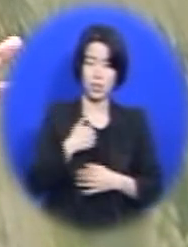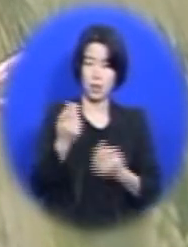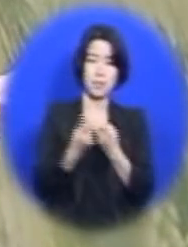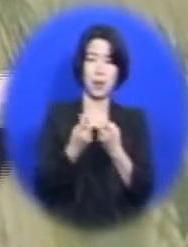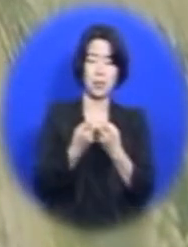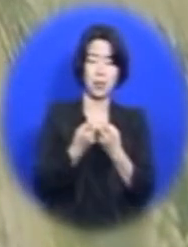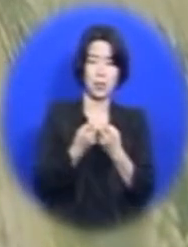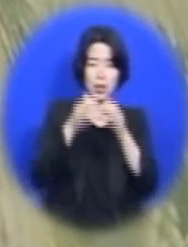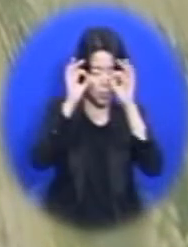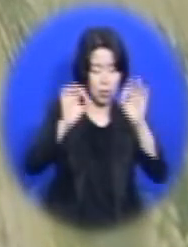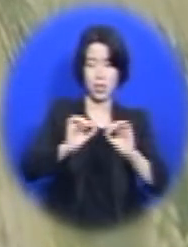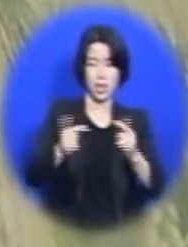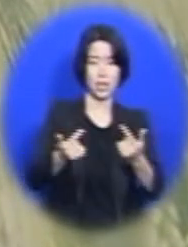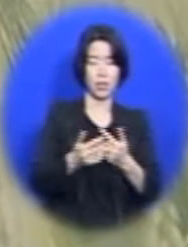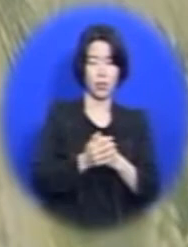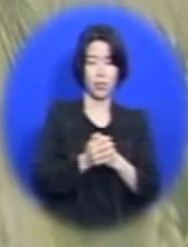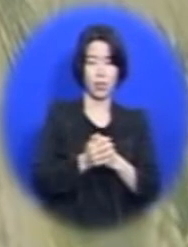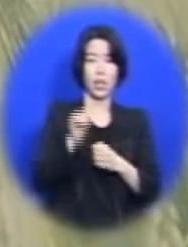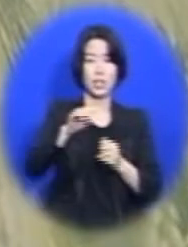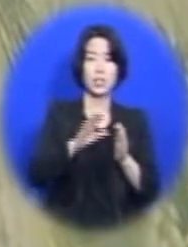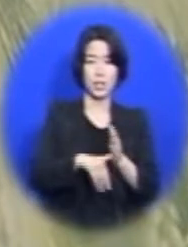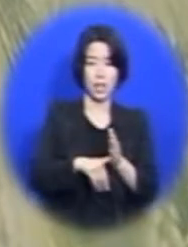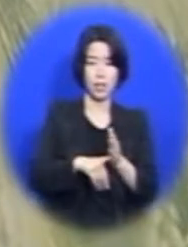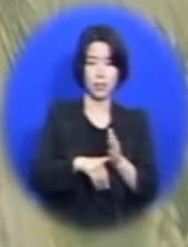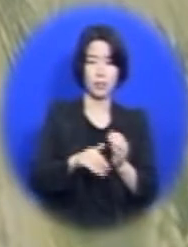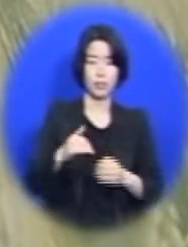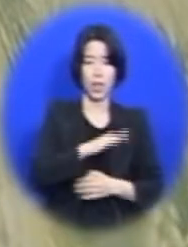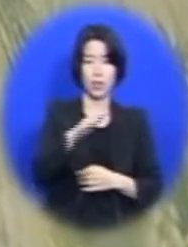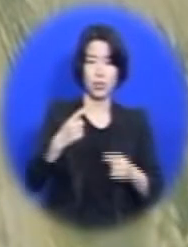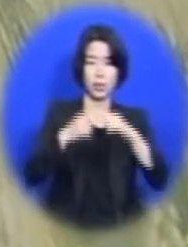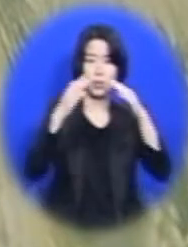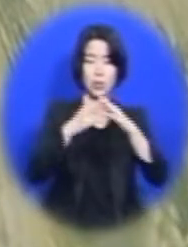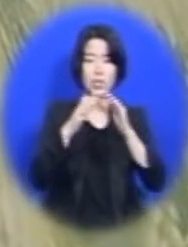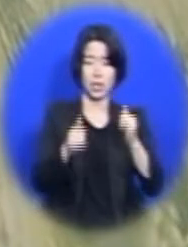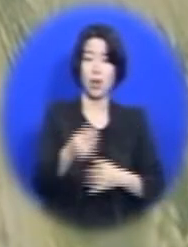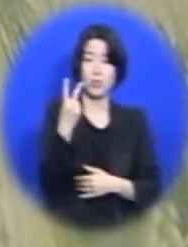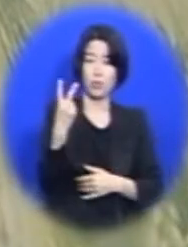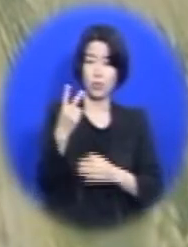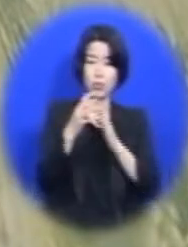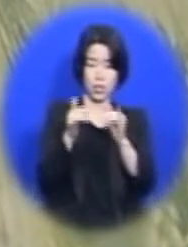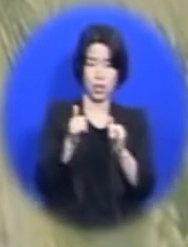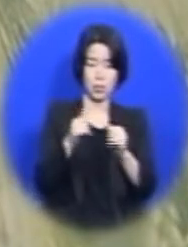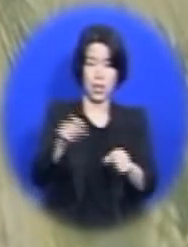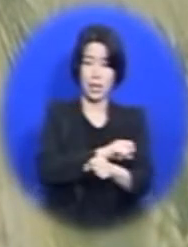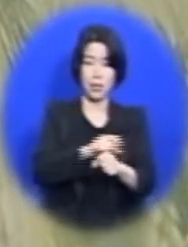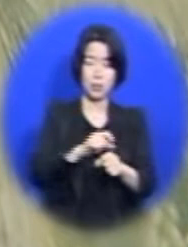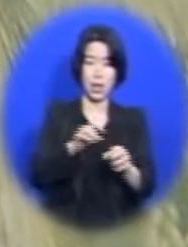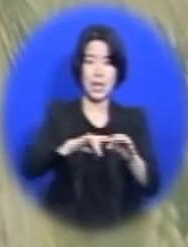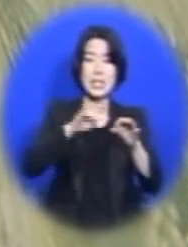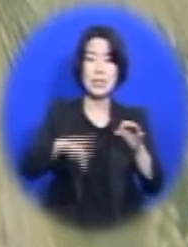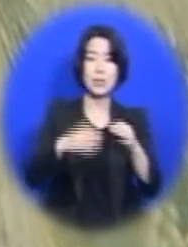저에게는 보이지가 않았습니다. 그때 우리 교우 중에 두 분이 특별한